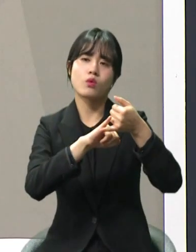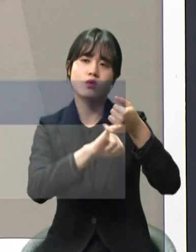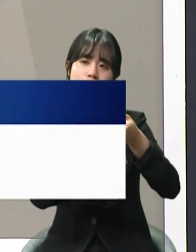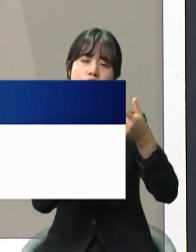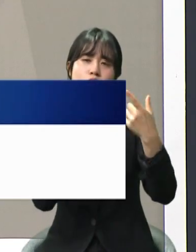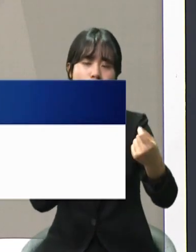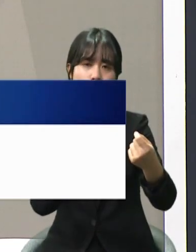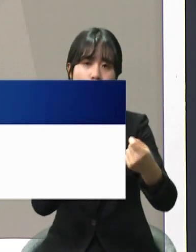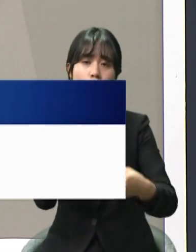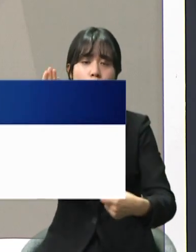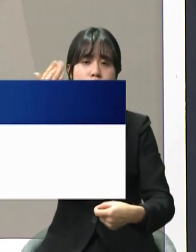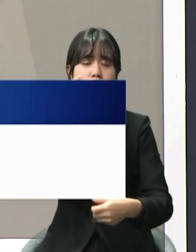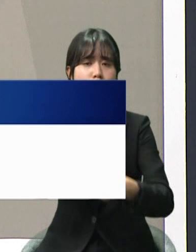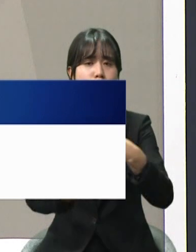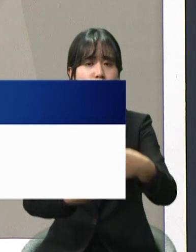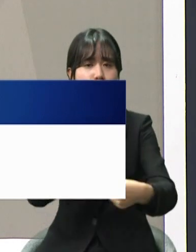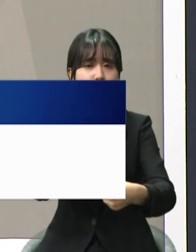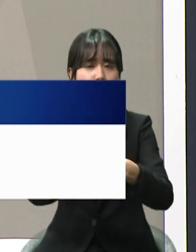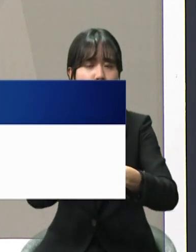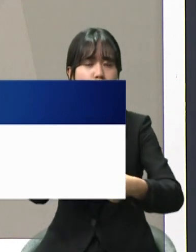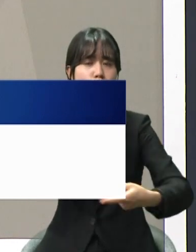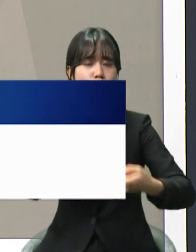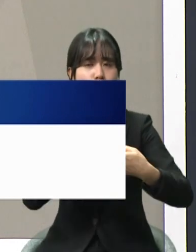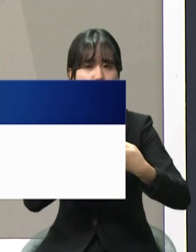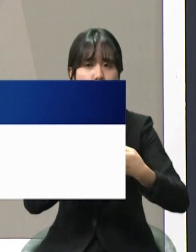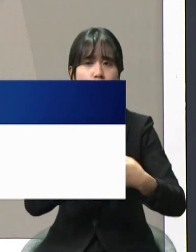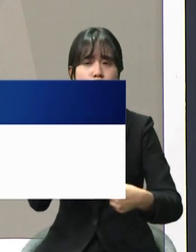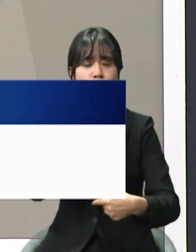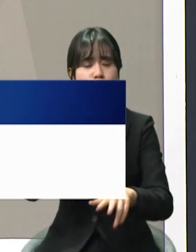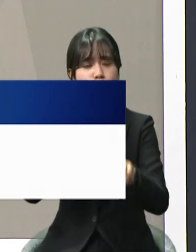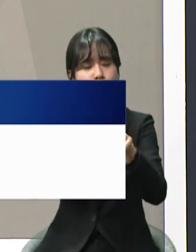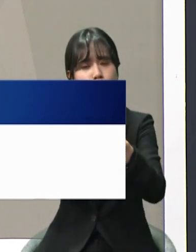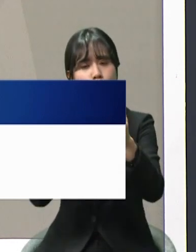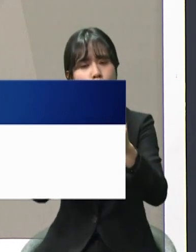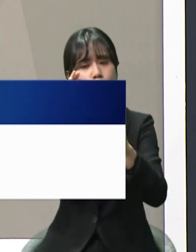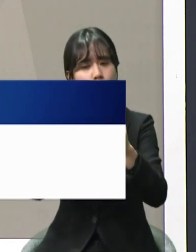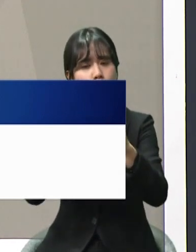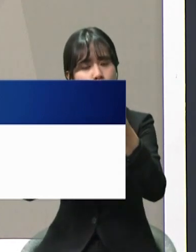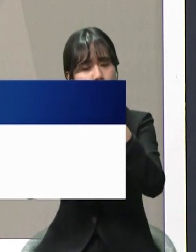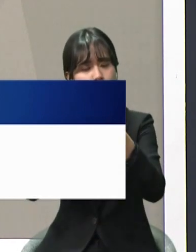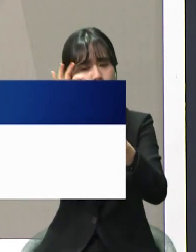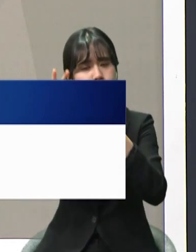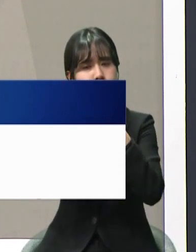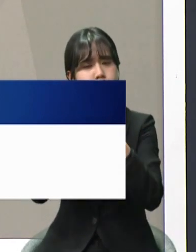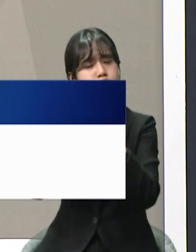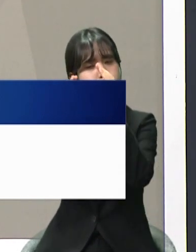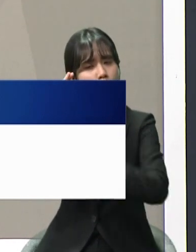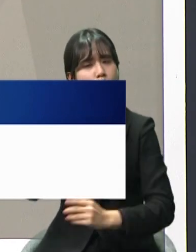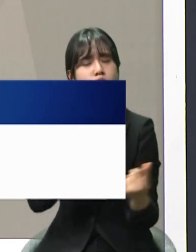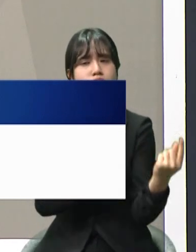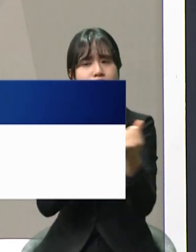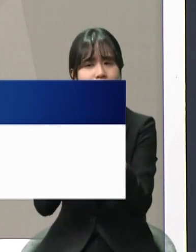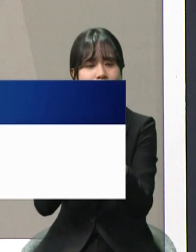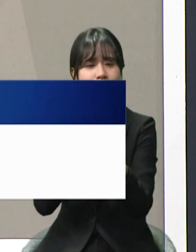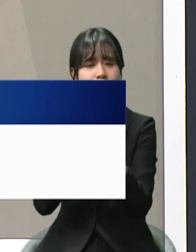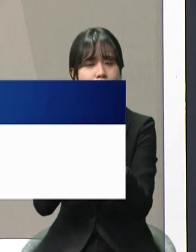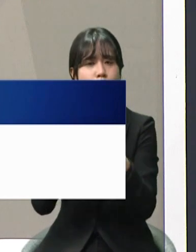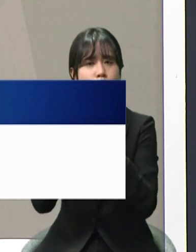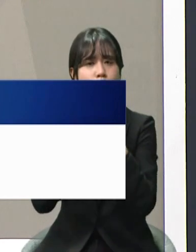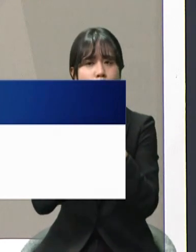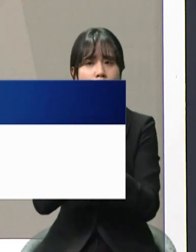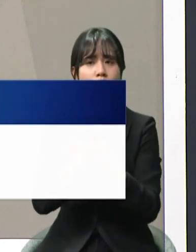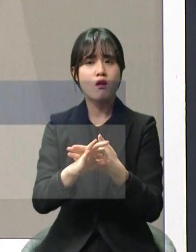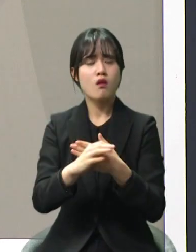좀더 새로운 경인 2호선을 들고 나왔긴 했지만 똑같은 공약을 벌써 세 번째 가지고 나왔는데요. 이게